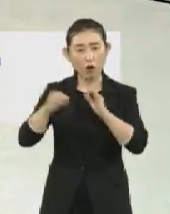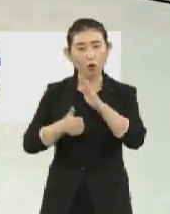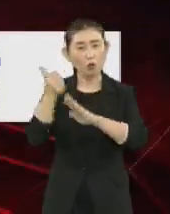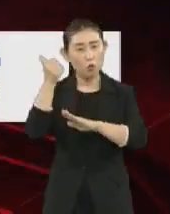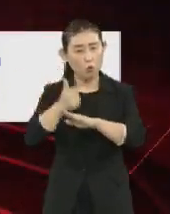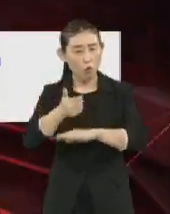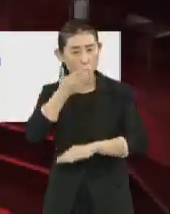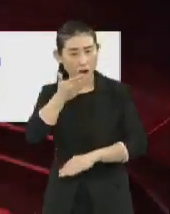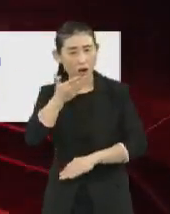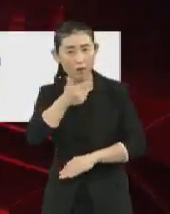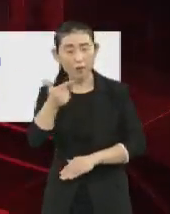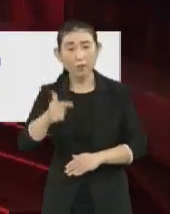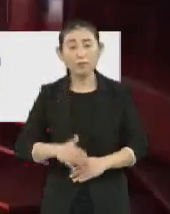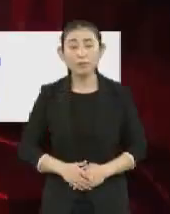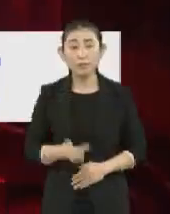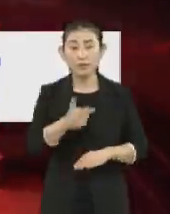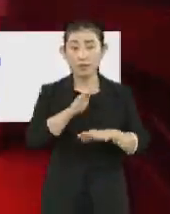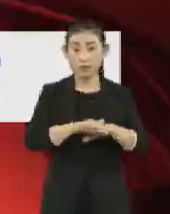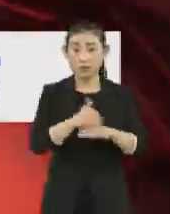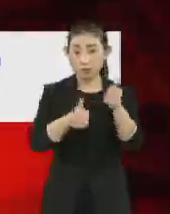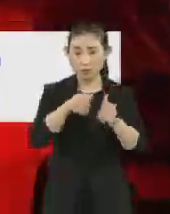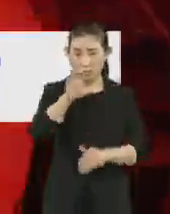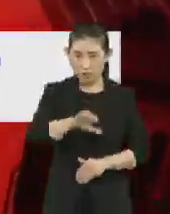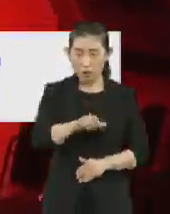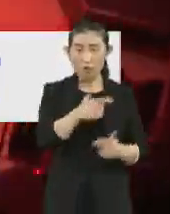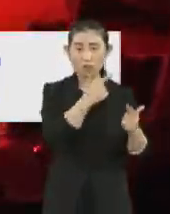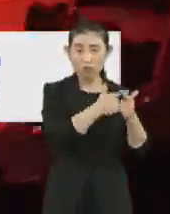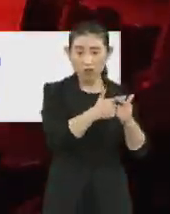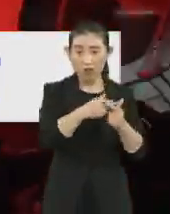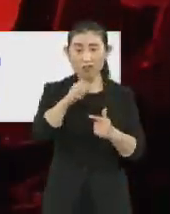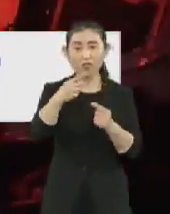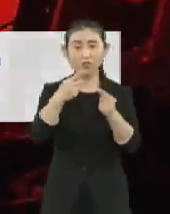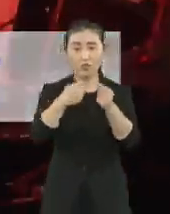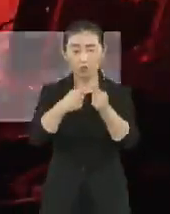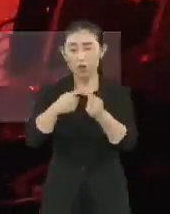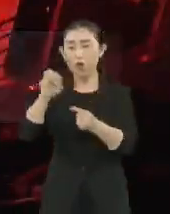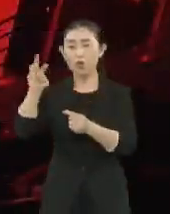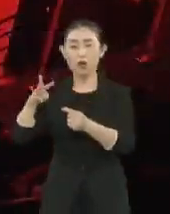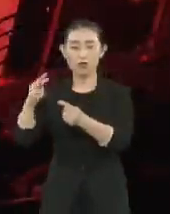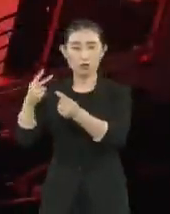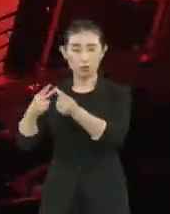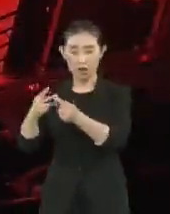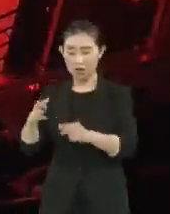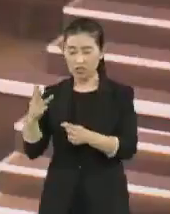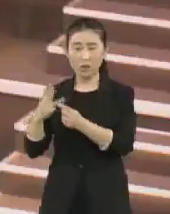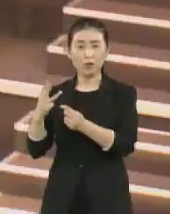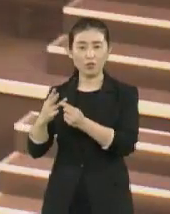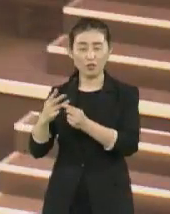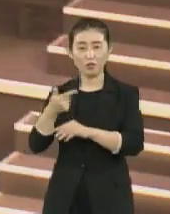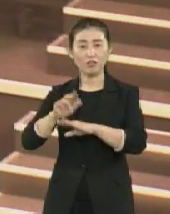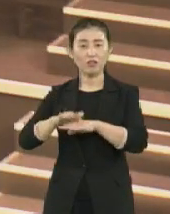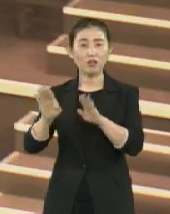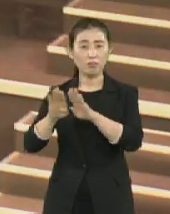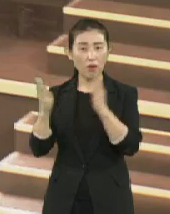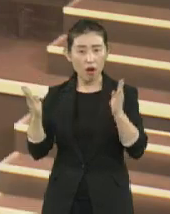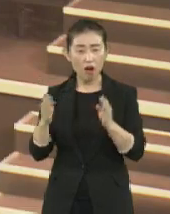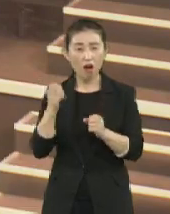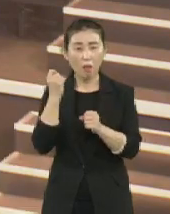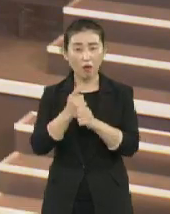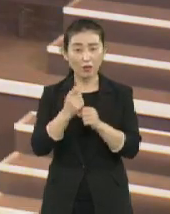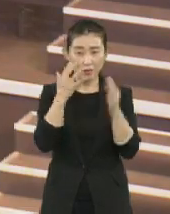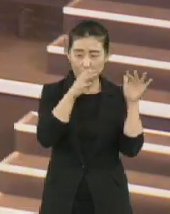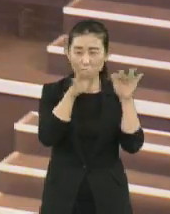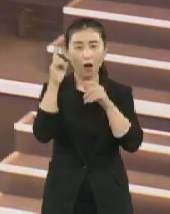무궁무진합니다. 대전의 e스포츠 경기장은 부산과 광주에 이어 중부권에서는 최초로 문을 여는 것으로 벌써부터